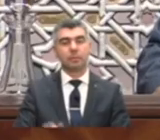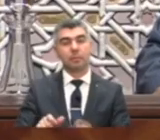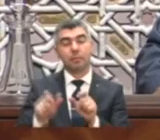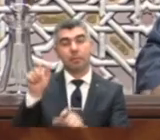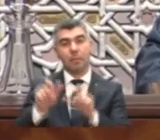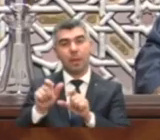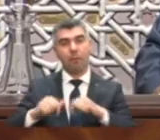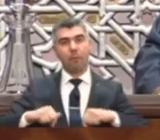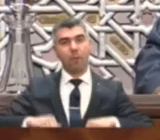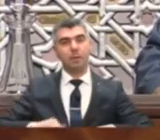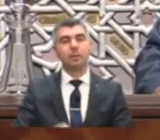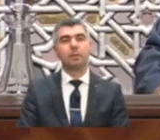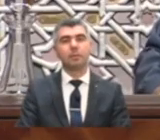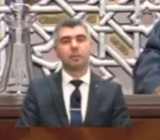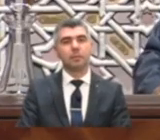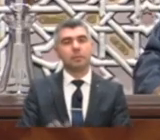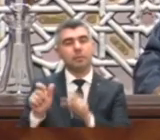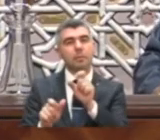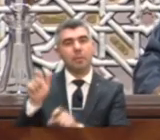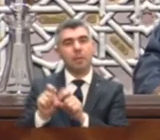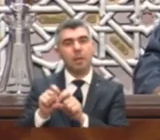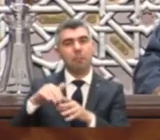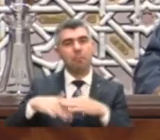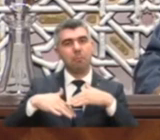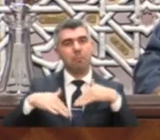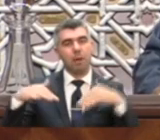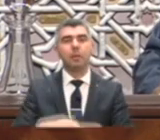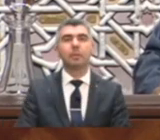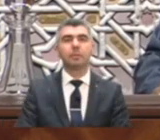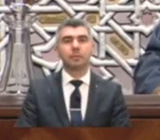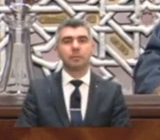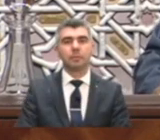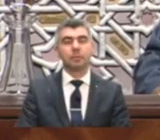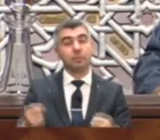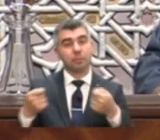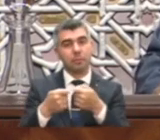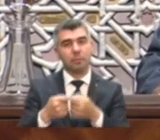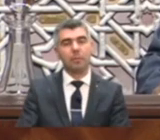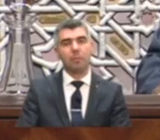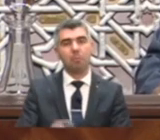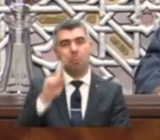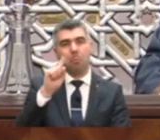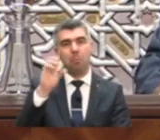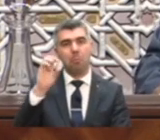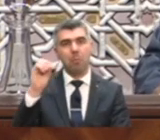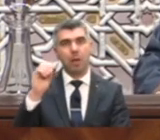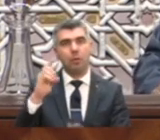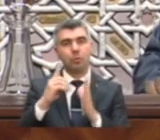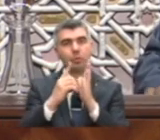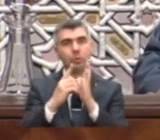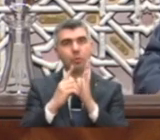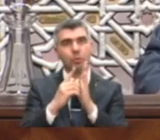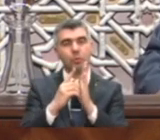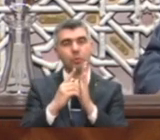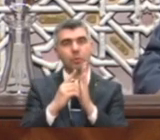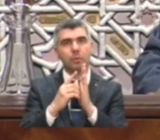سيدي الوزيرين، سيدات والسادة النواب محترمون، طبقا للفصل